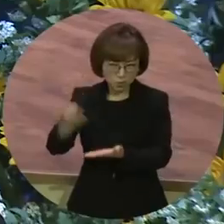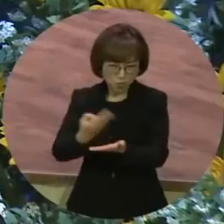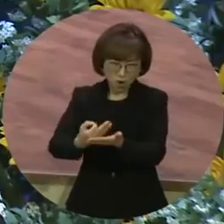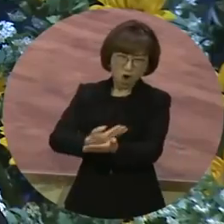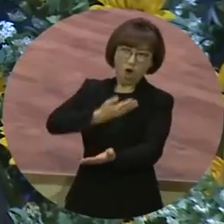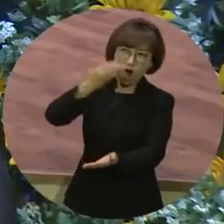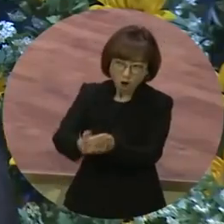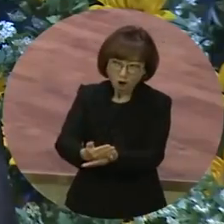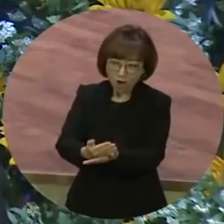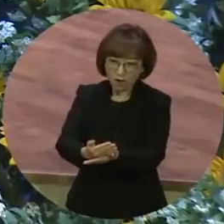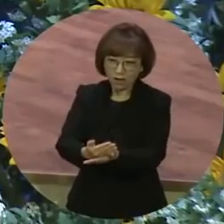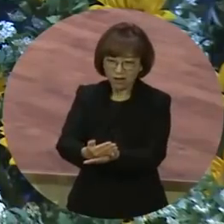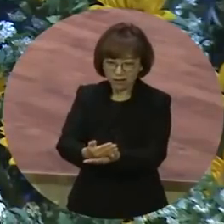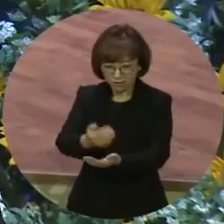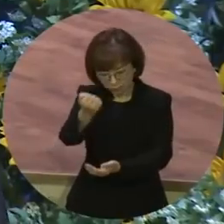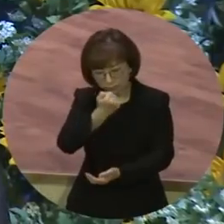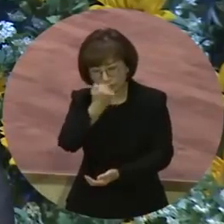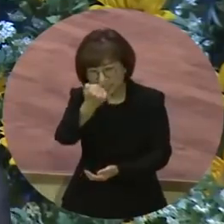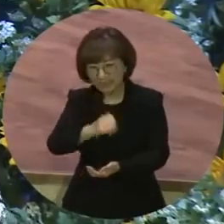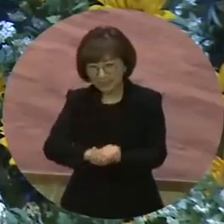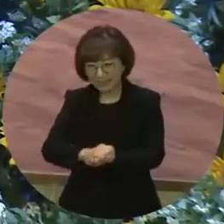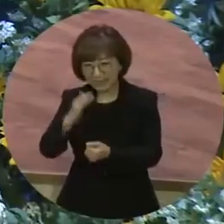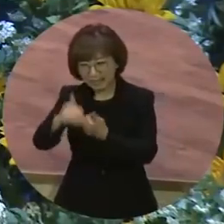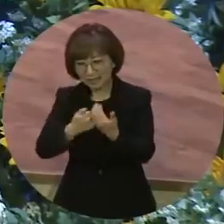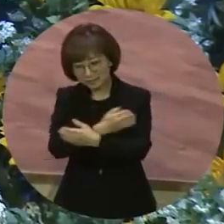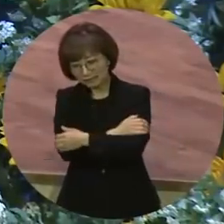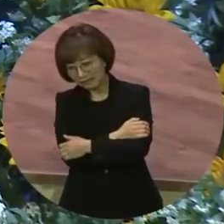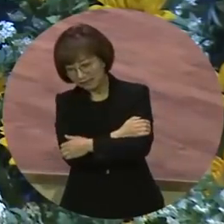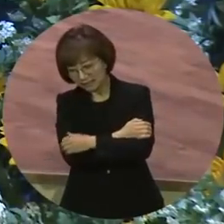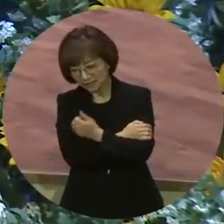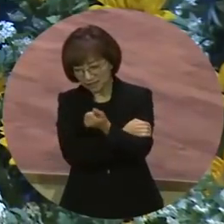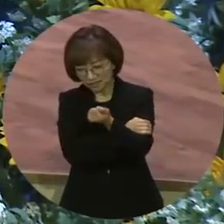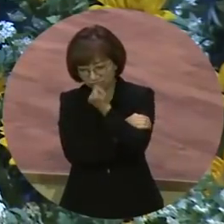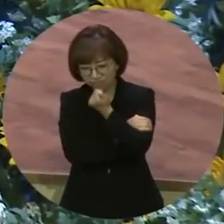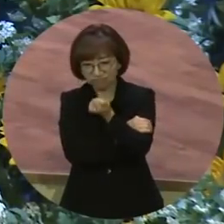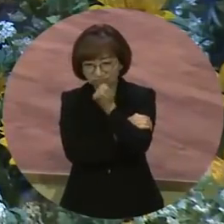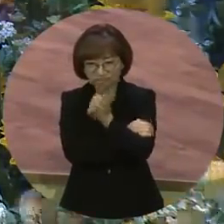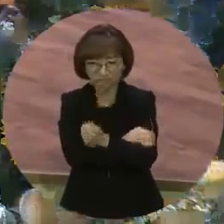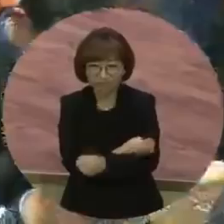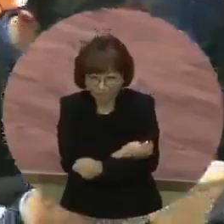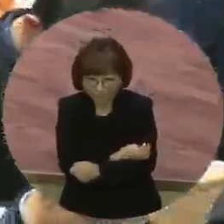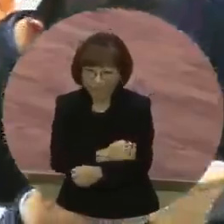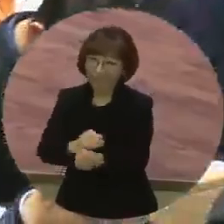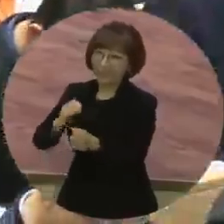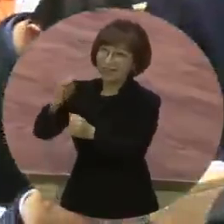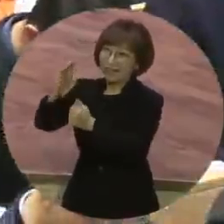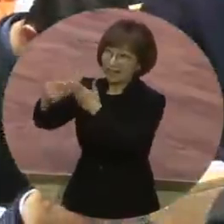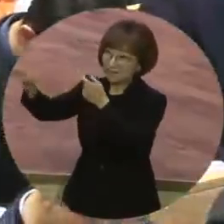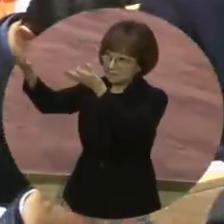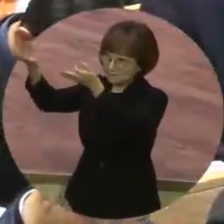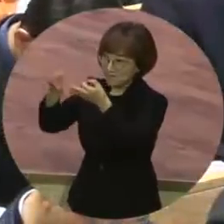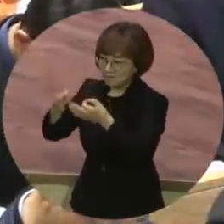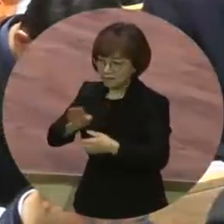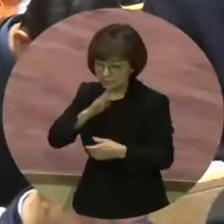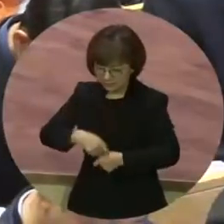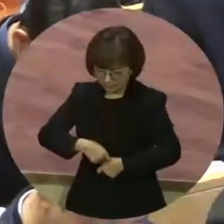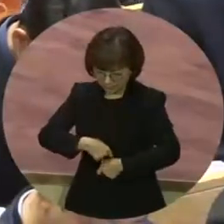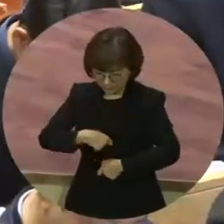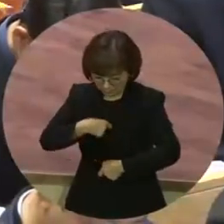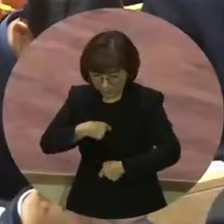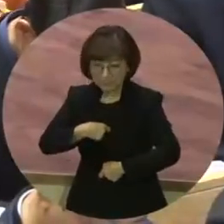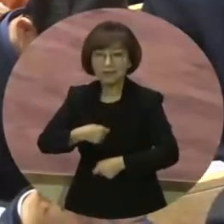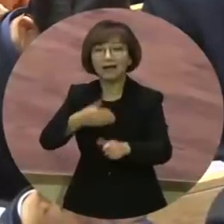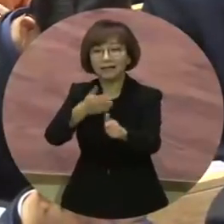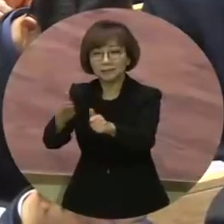하나님이 그런 헛소리에 속지 않습니다. 여러분 하나님 앞에 진실하시기 바랍니다. 하나님 앞에서 내가 누구냐?